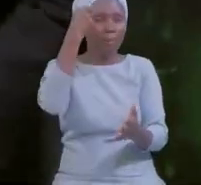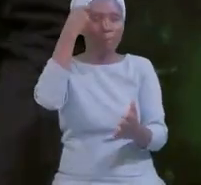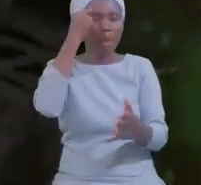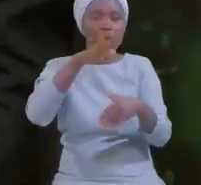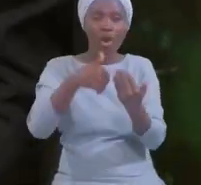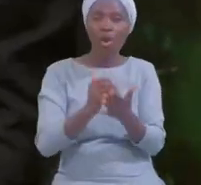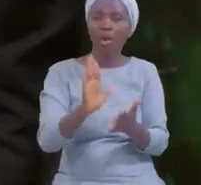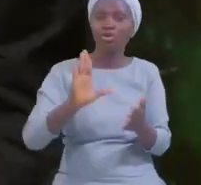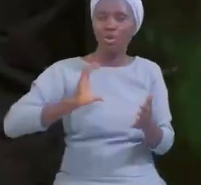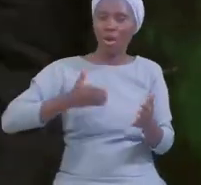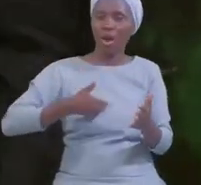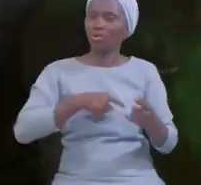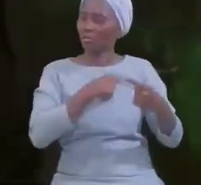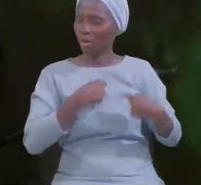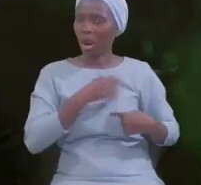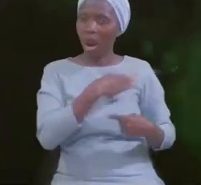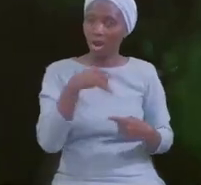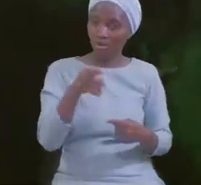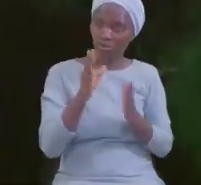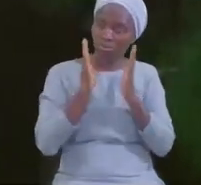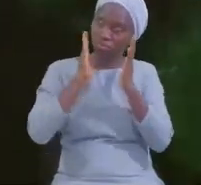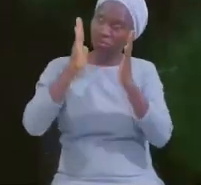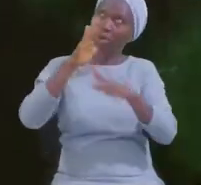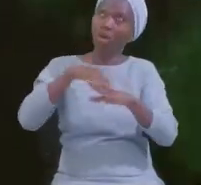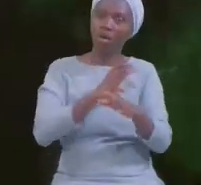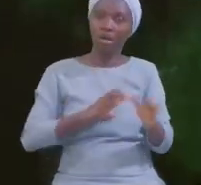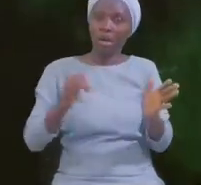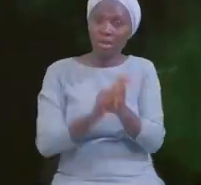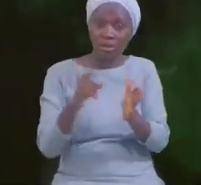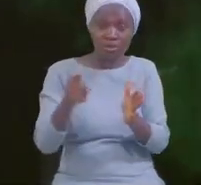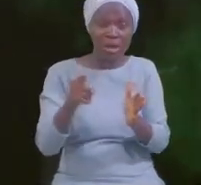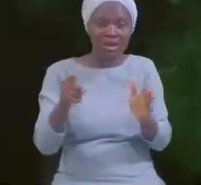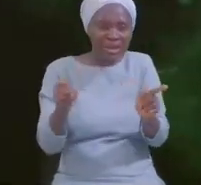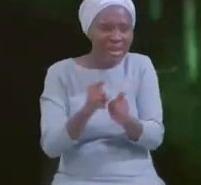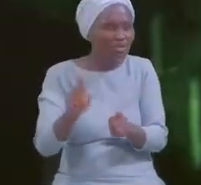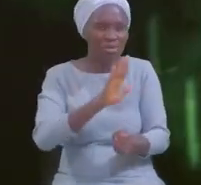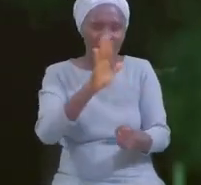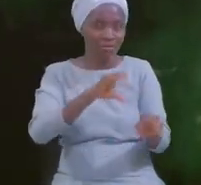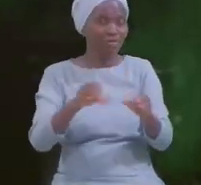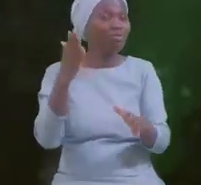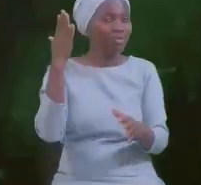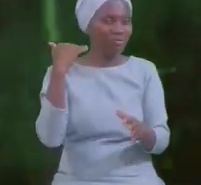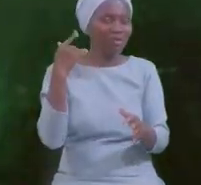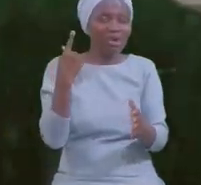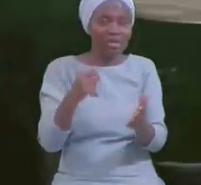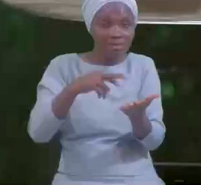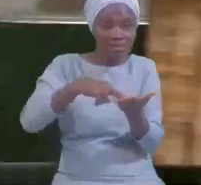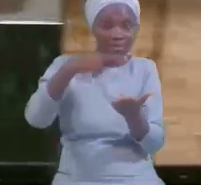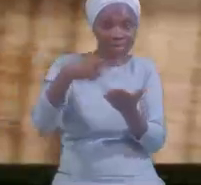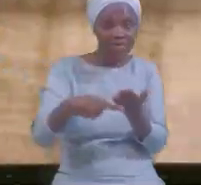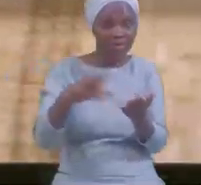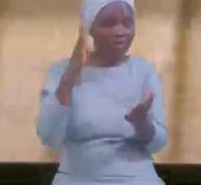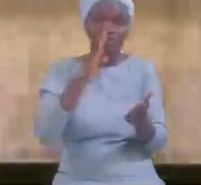te concentres sur Christ comme tu n'as jamais vu, le résultat est que tu auras le